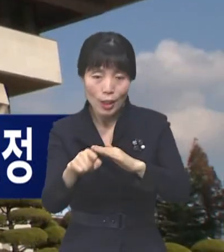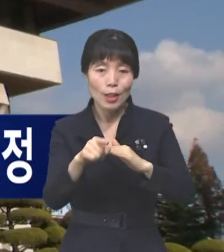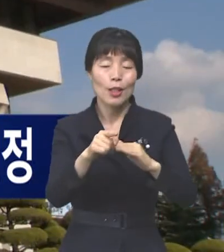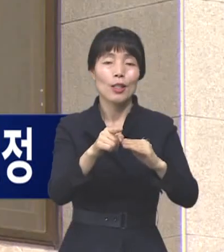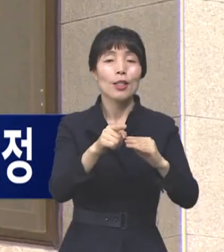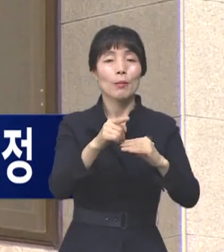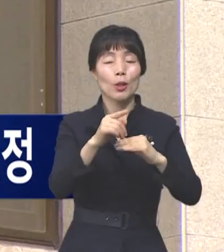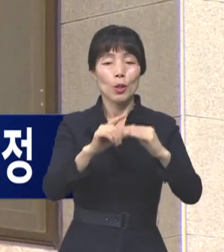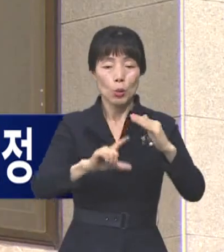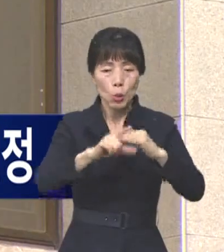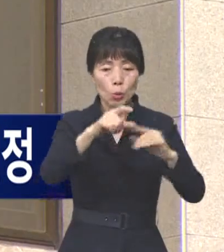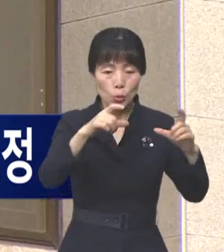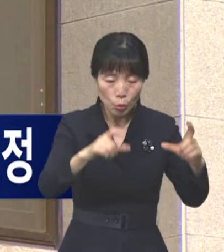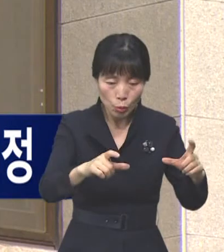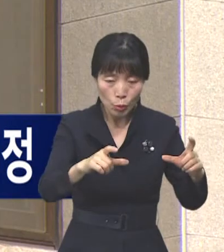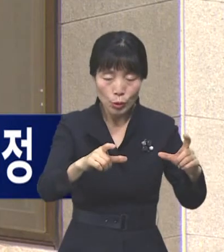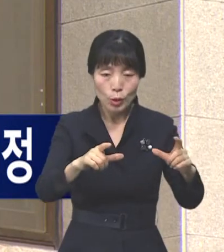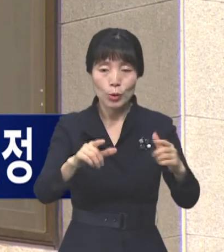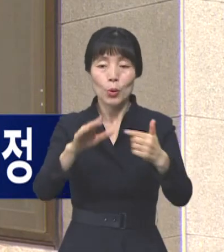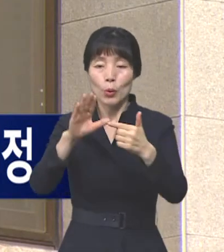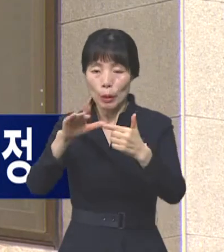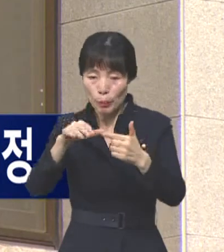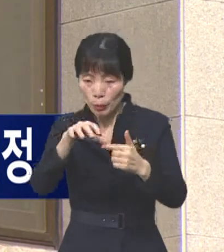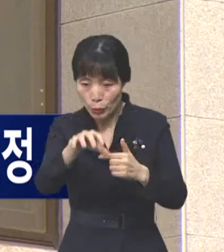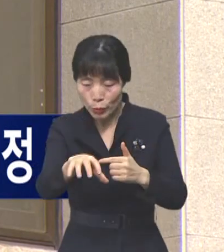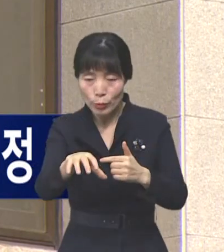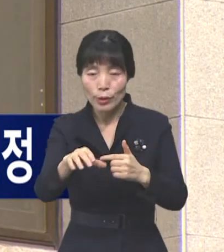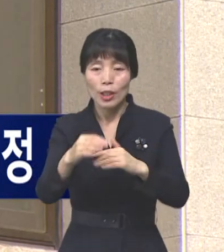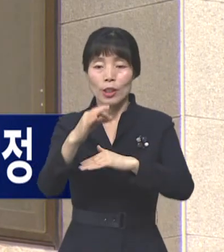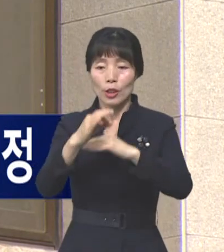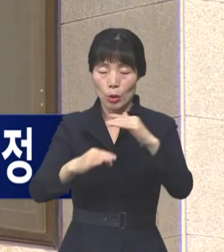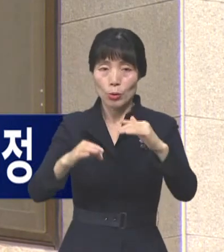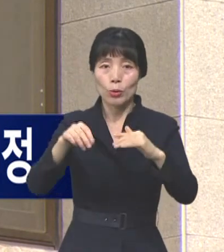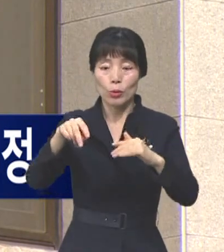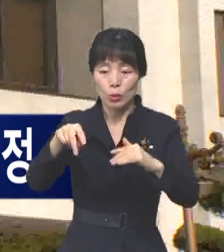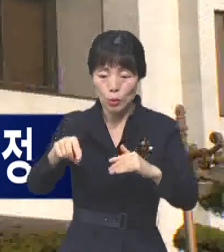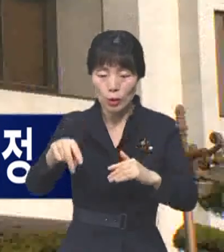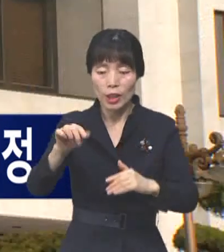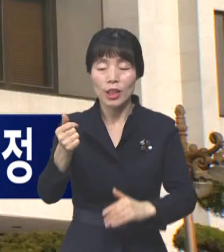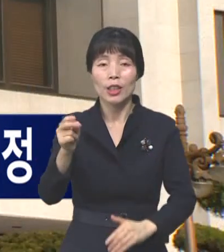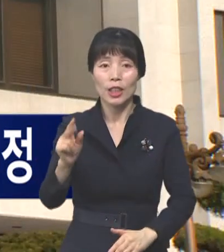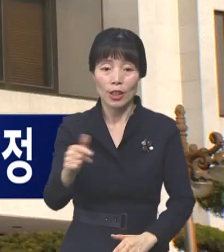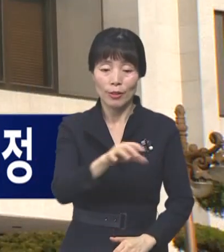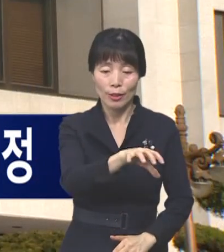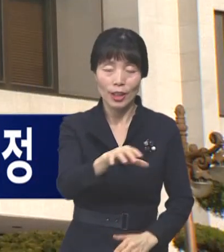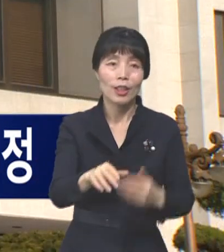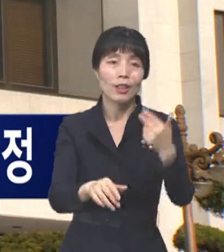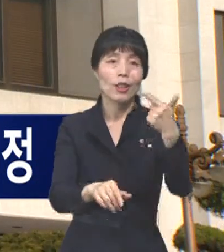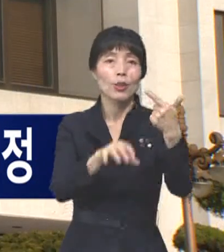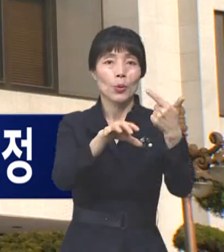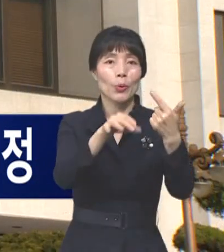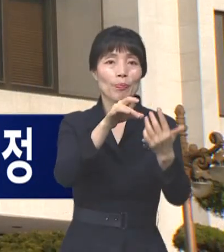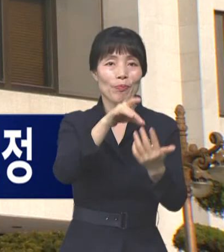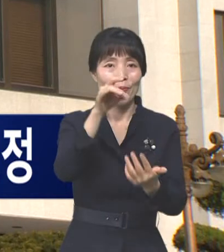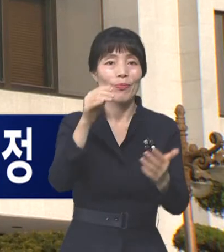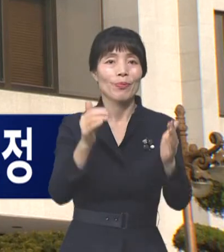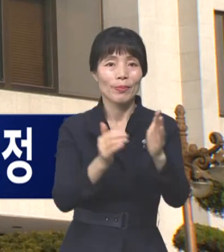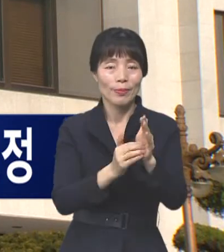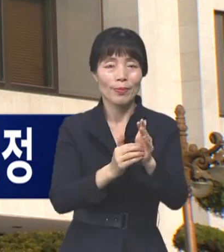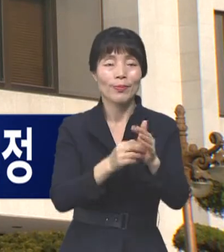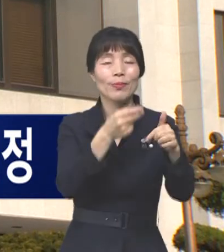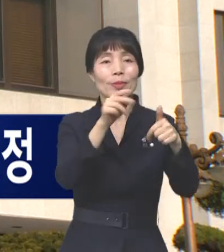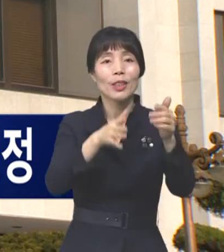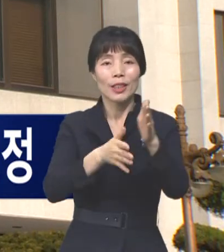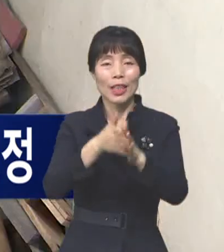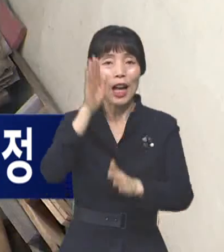송미로와 남동구 간석삼동 돌산마루, 서구 신현원마을 등 6곳을 최종 선정했습니다.